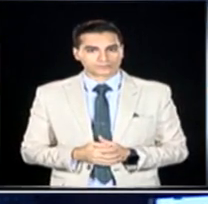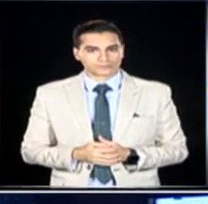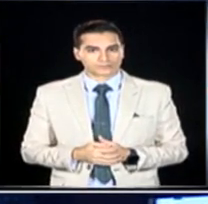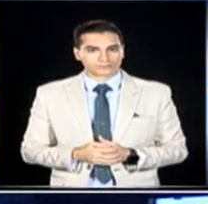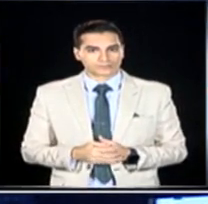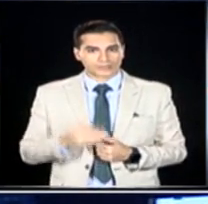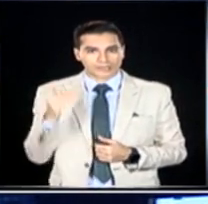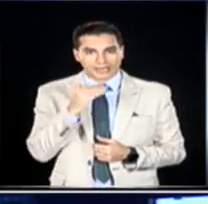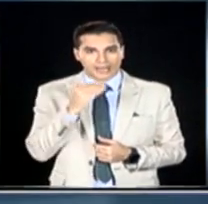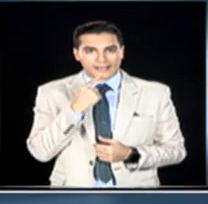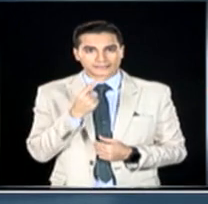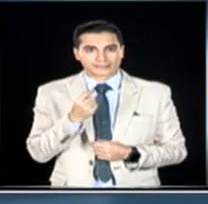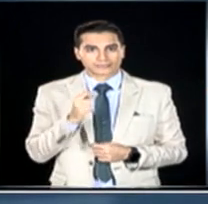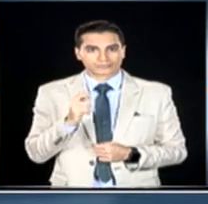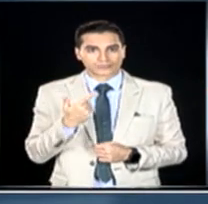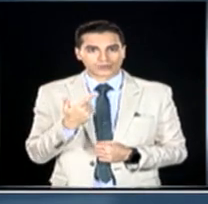فات 5 ثواني.